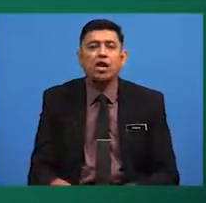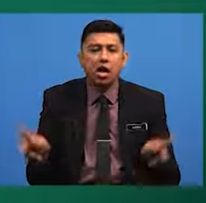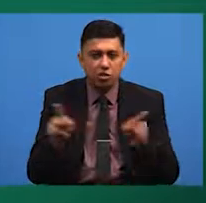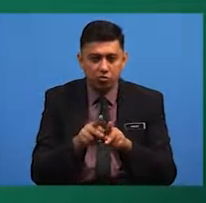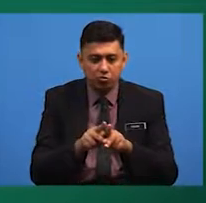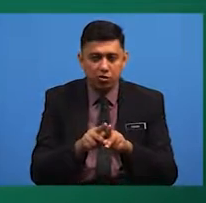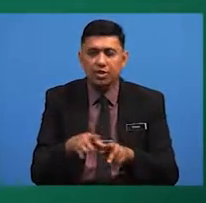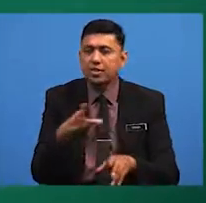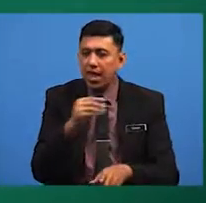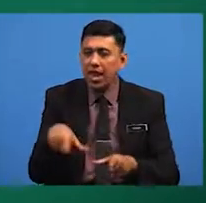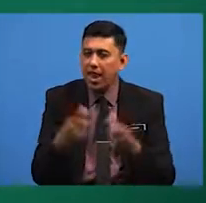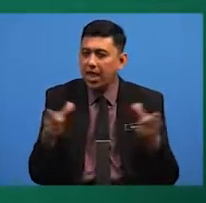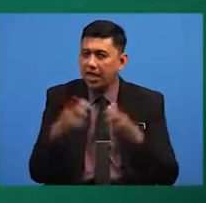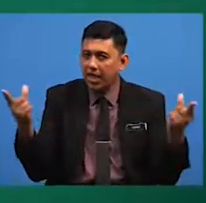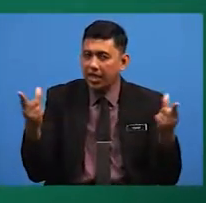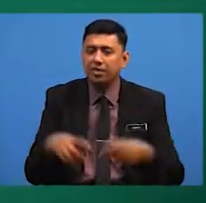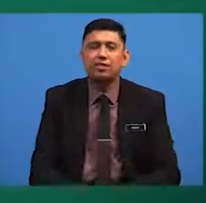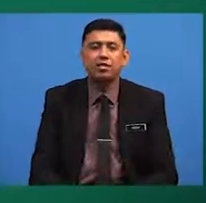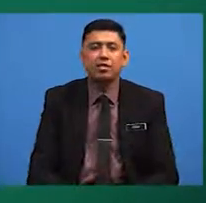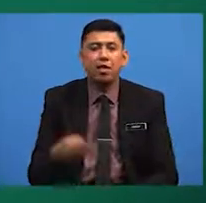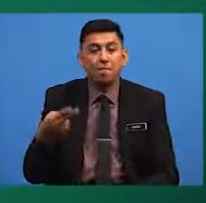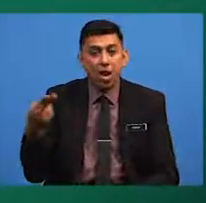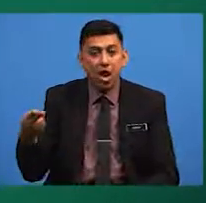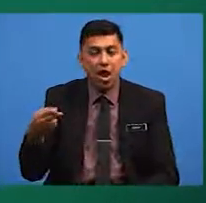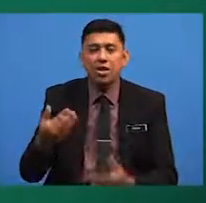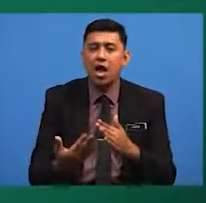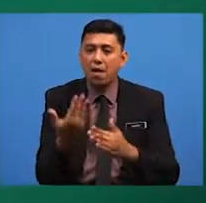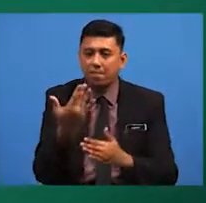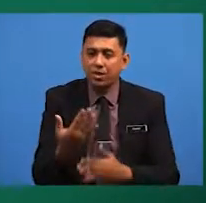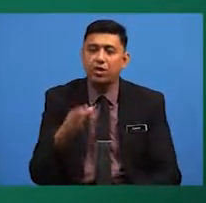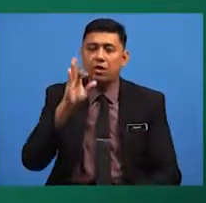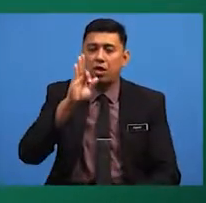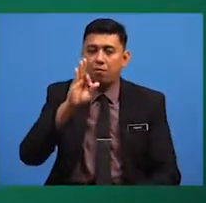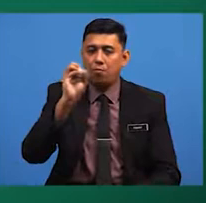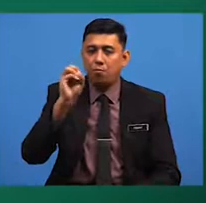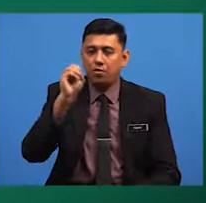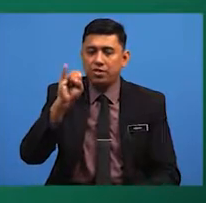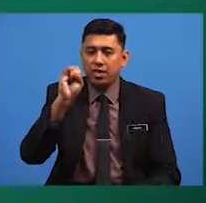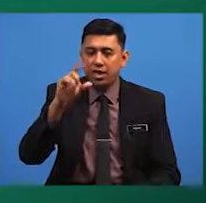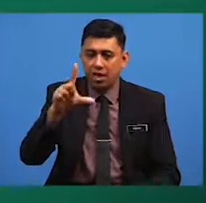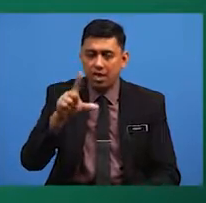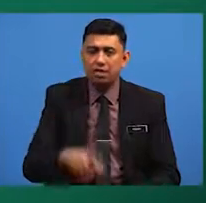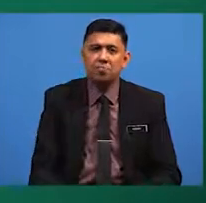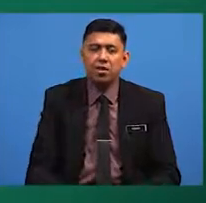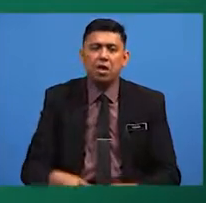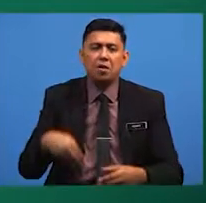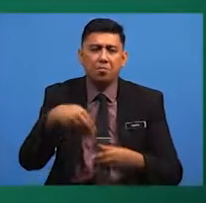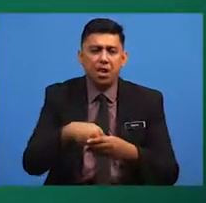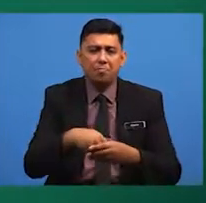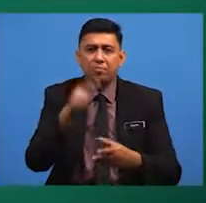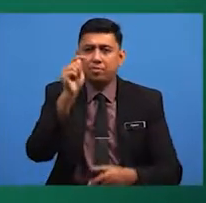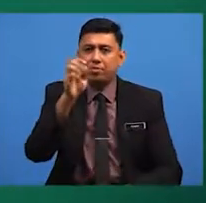dan sebagainya bahan api fosil boleh ditemui di dalam Hai deras bumi